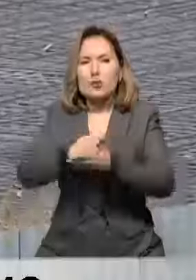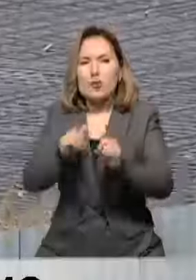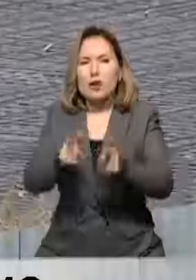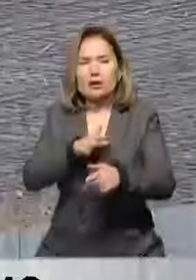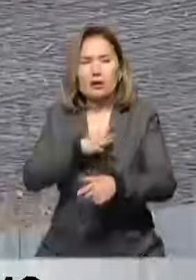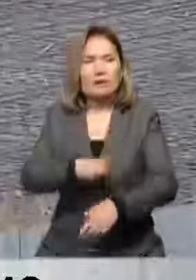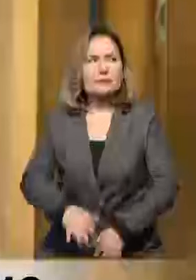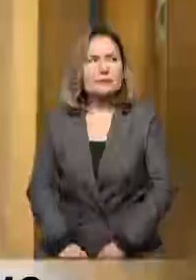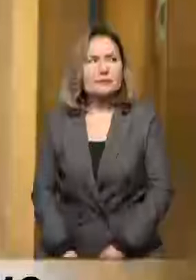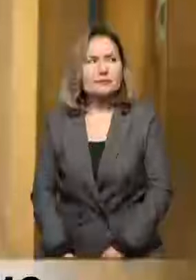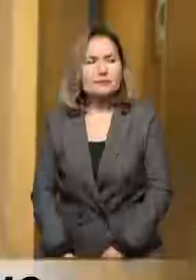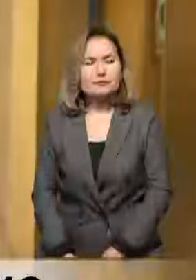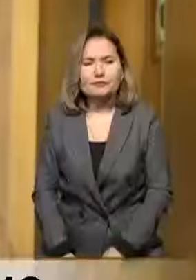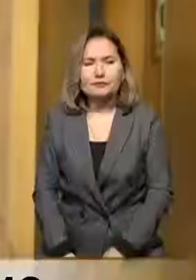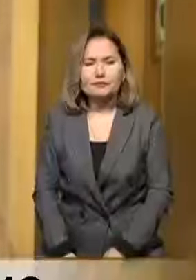мақұлдады.